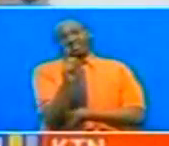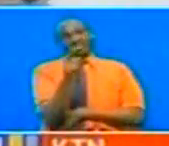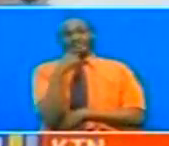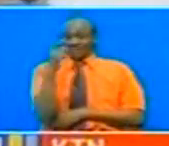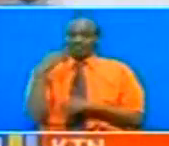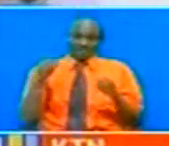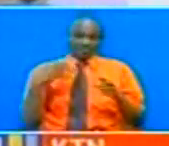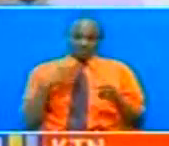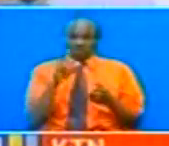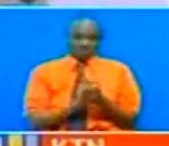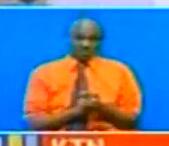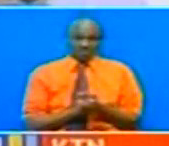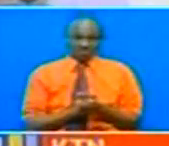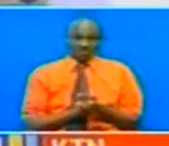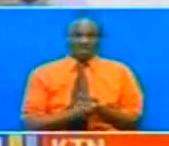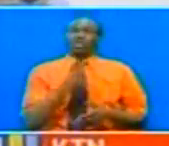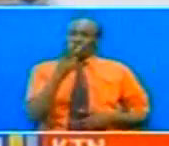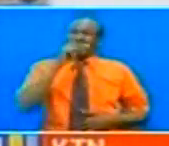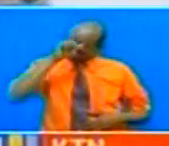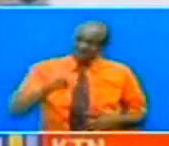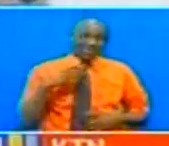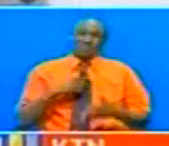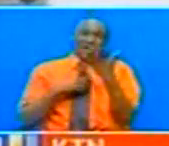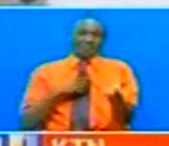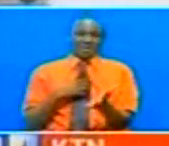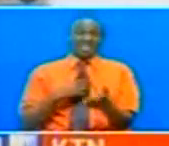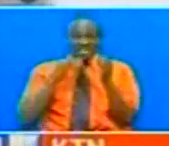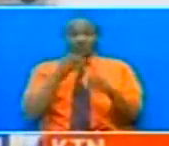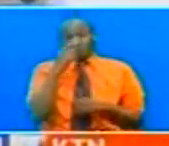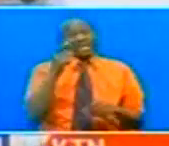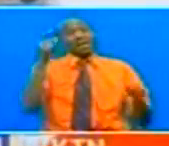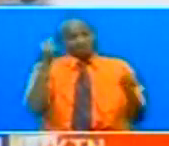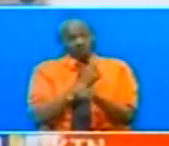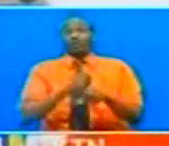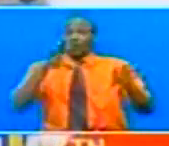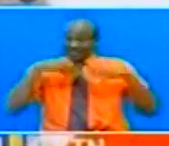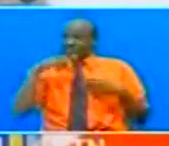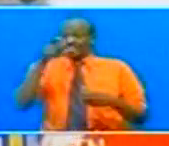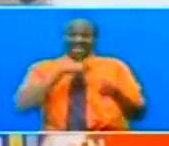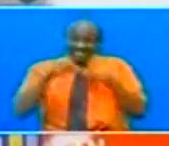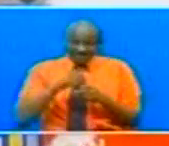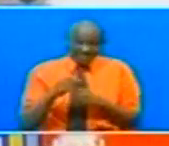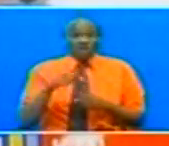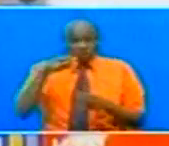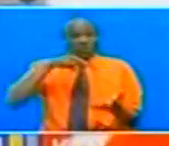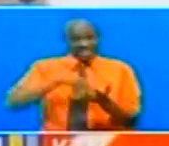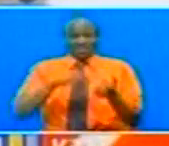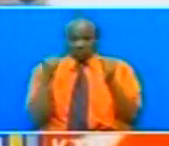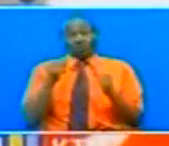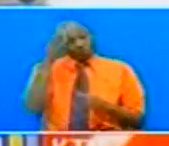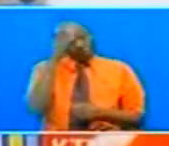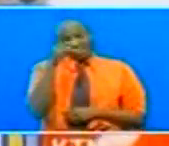zao. Muko watu 200,000 katika hii town, mukisema hatuwezi kubali na musimame, na mnajua hawa